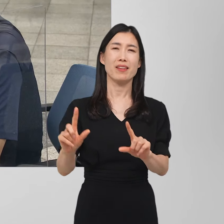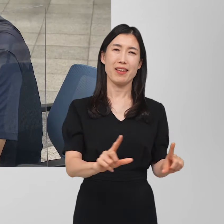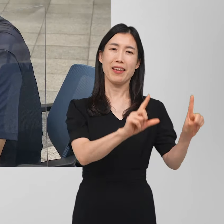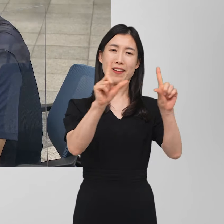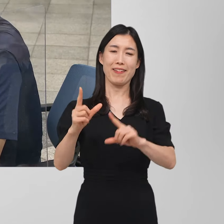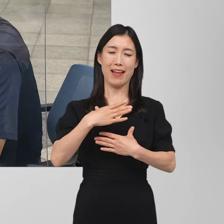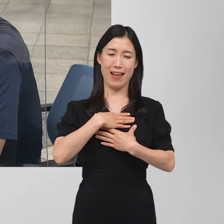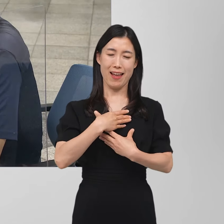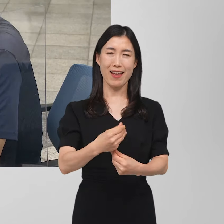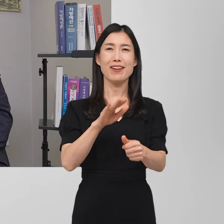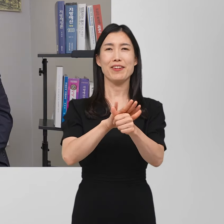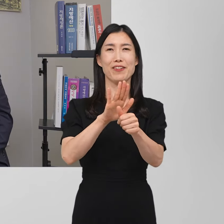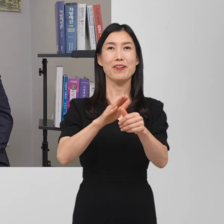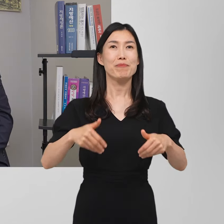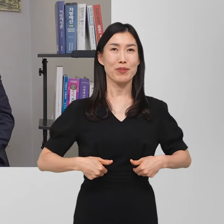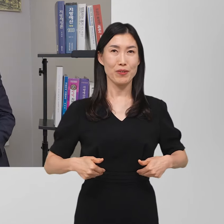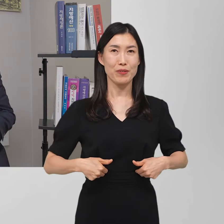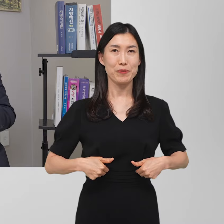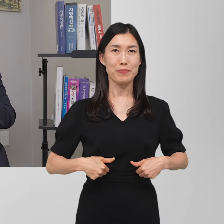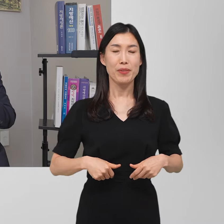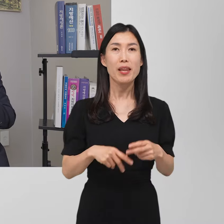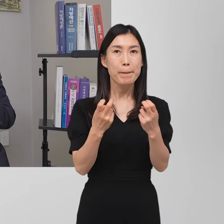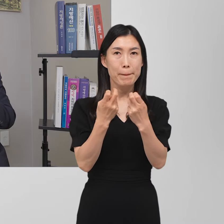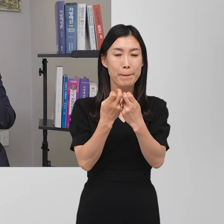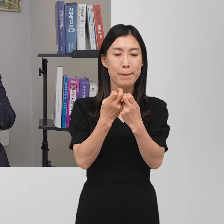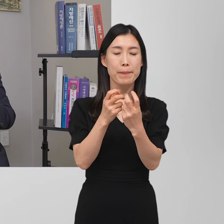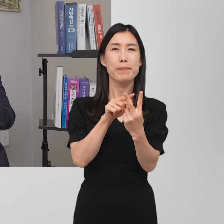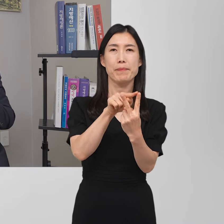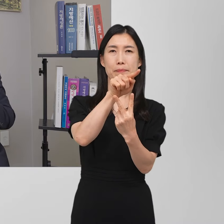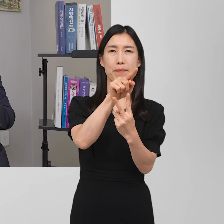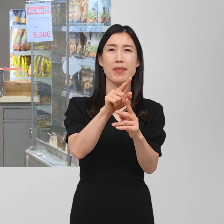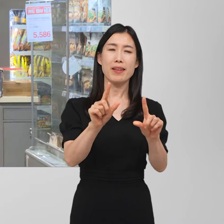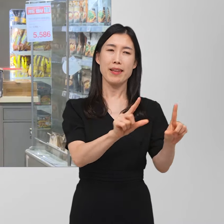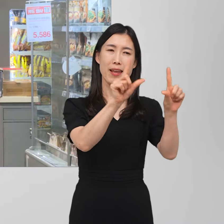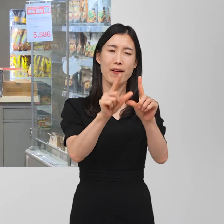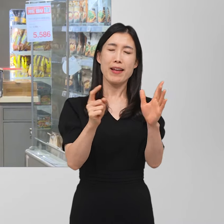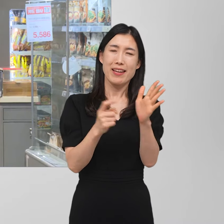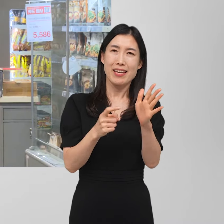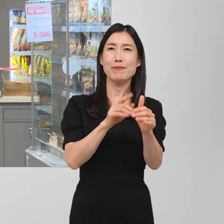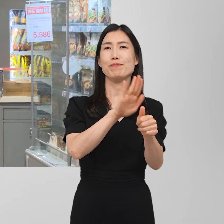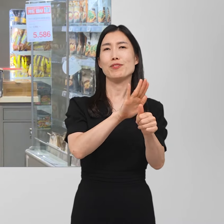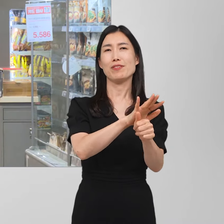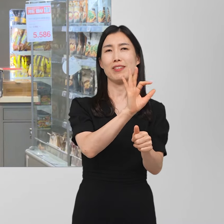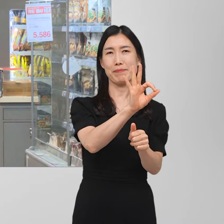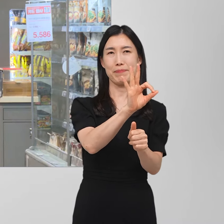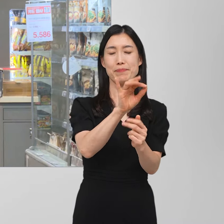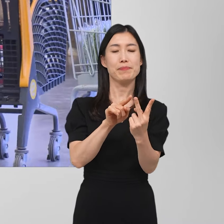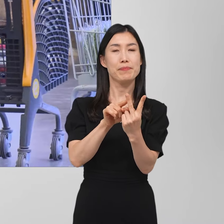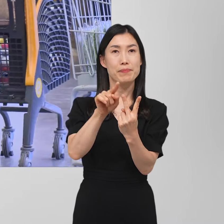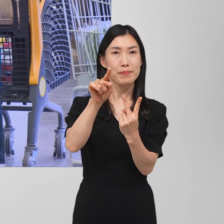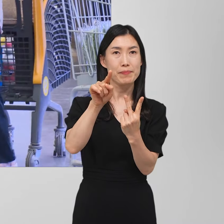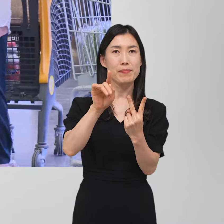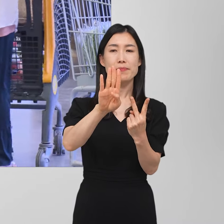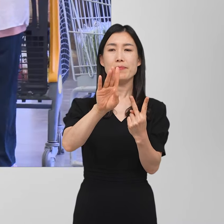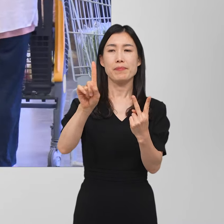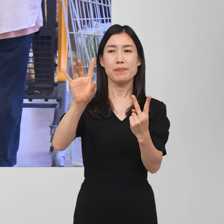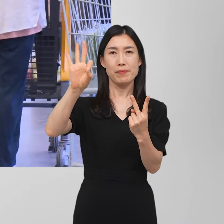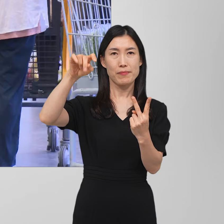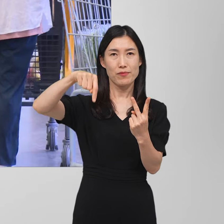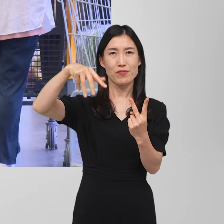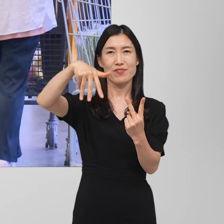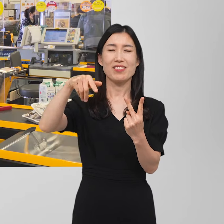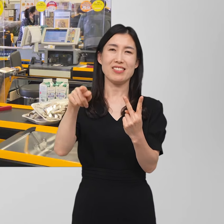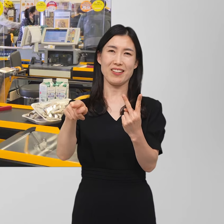같은 걸로 지원을 합니다. 그 외에도 이제 농축수산물이나 가공식품 같은 부분들에 대해서도 일반 국민들이 물가 때문에 좀 힘들어하기